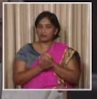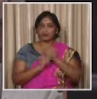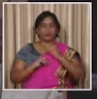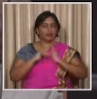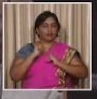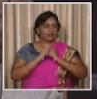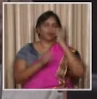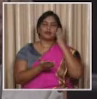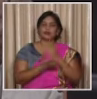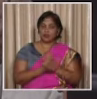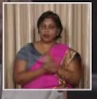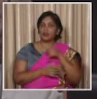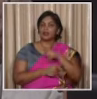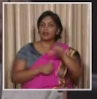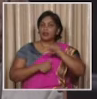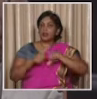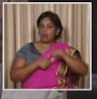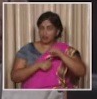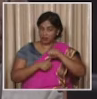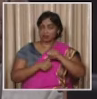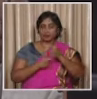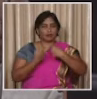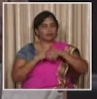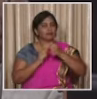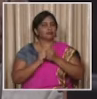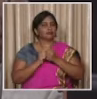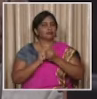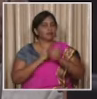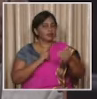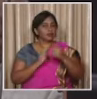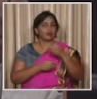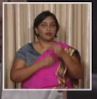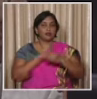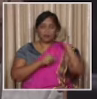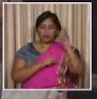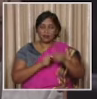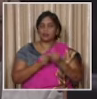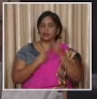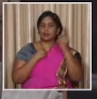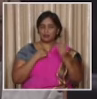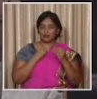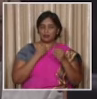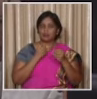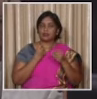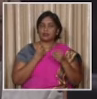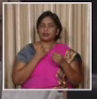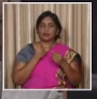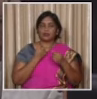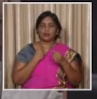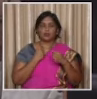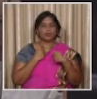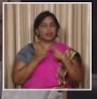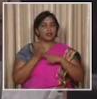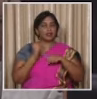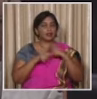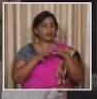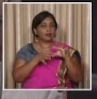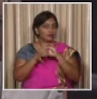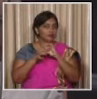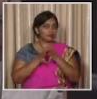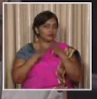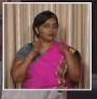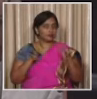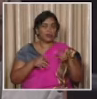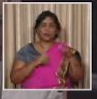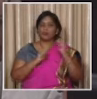නවතා තිබෙනවා. ඒ ආයතනයේ ප්‍රතිව්‍යවගත කර ආයෝජකයන්ට ලබා දෙනවා. බදු ජාලය පුළුල් කරනවා.